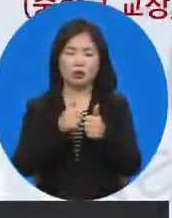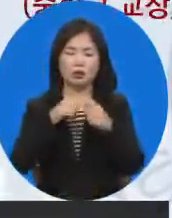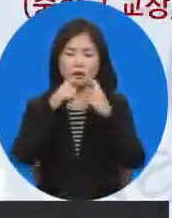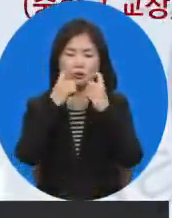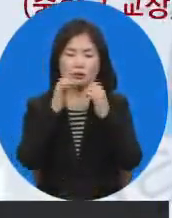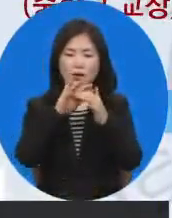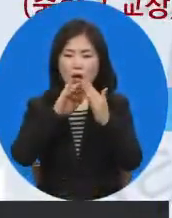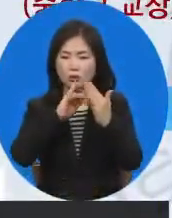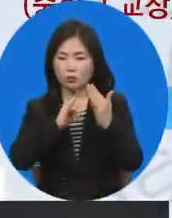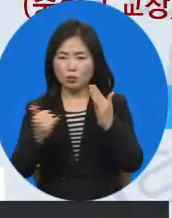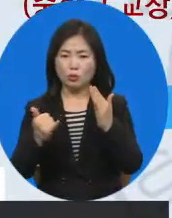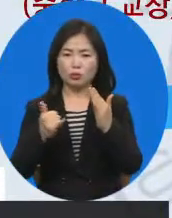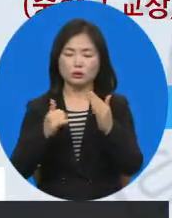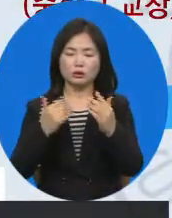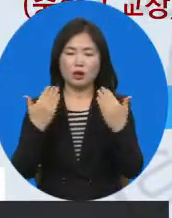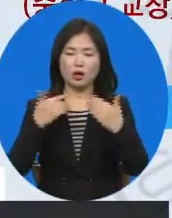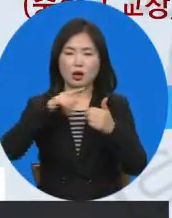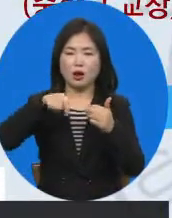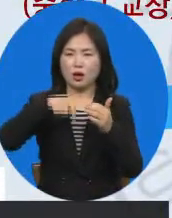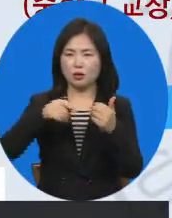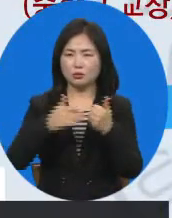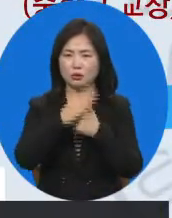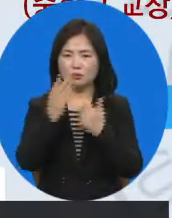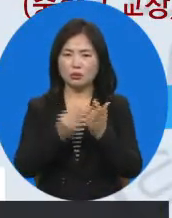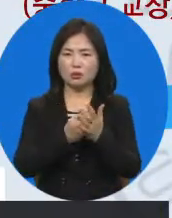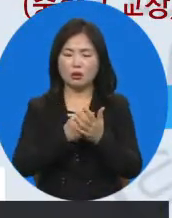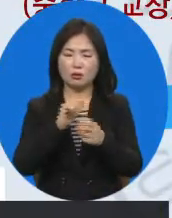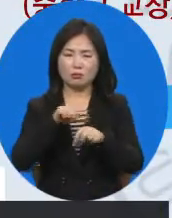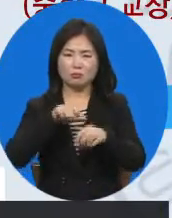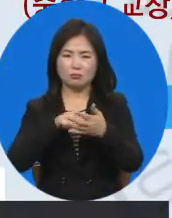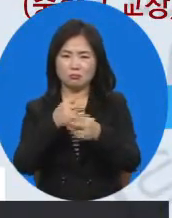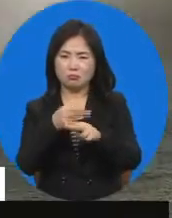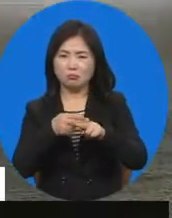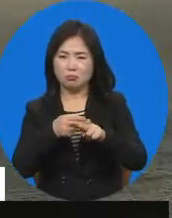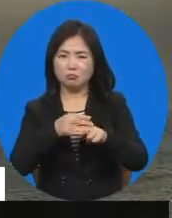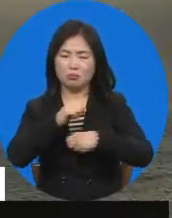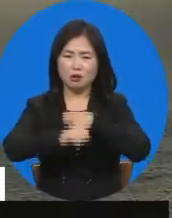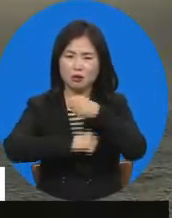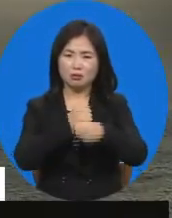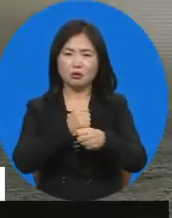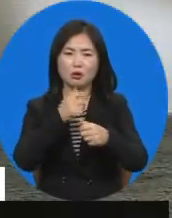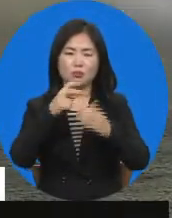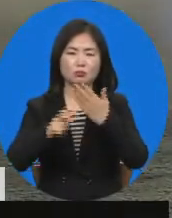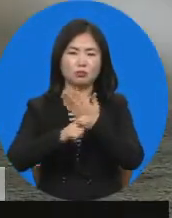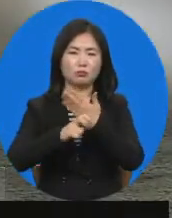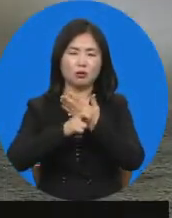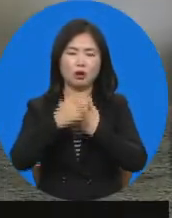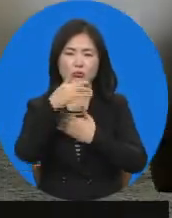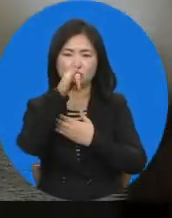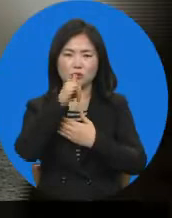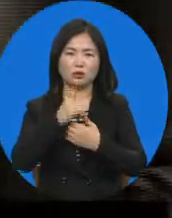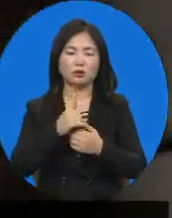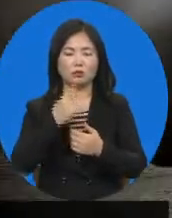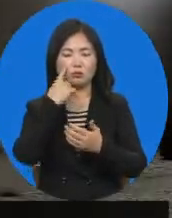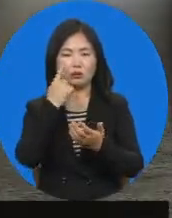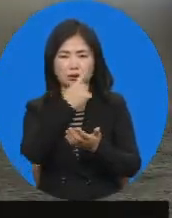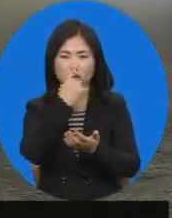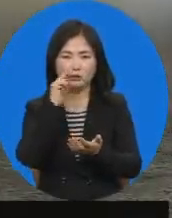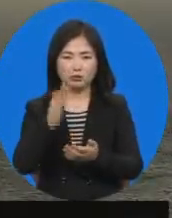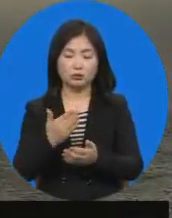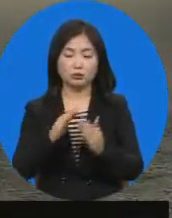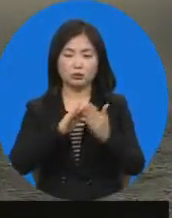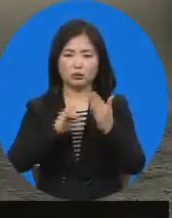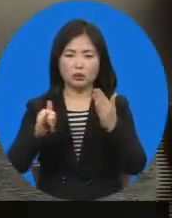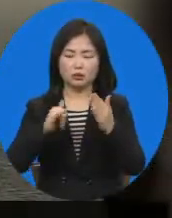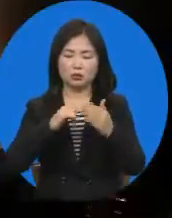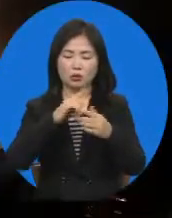마음만 먹으면 언제든 부정한 행위를 할 수 있다는 사실은 확인했습니다 그럼에도 수사로 족벌 사게